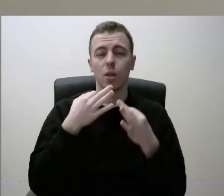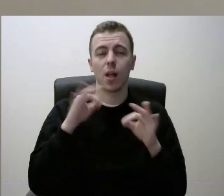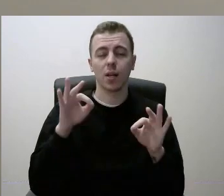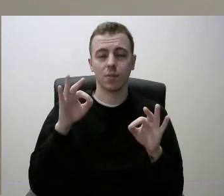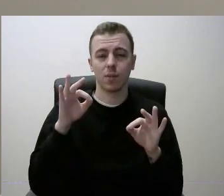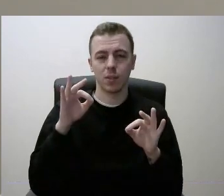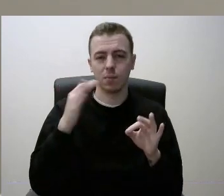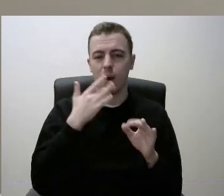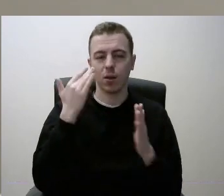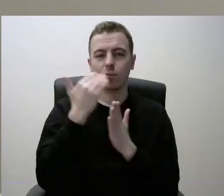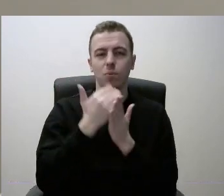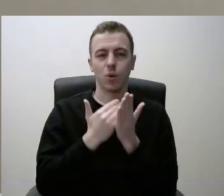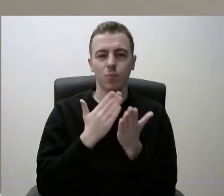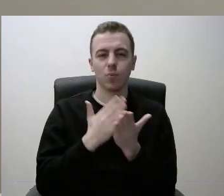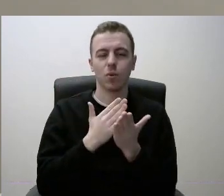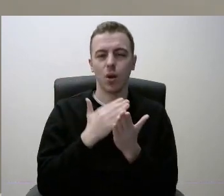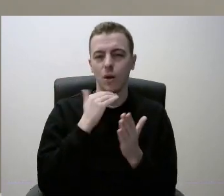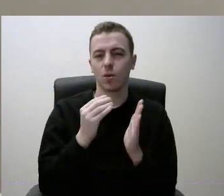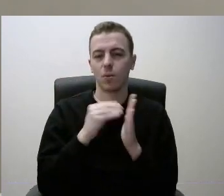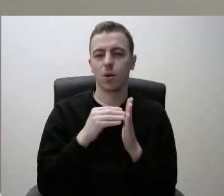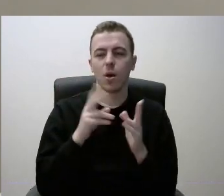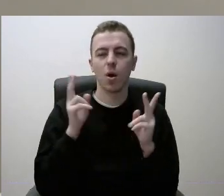esam nusimatę ir pabrėžę poreikį